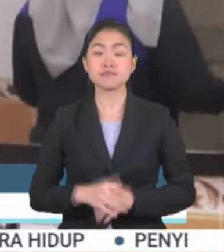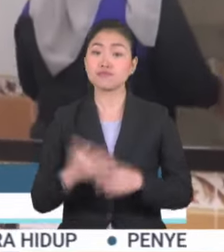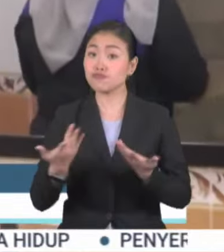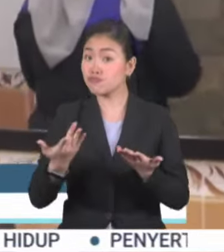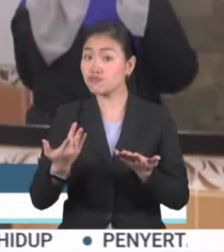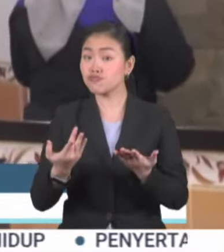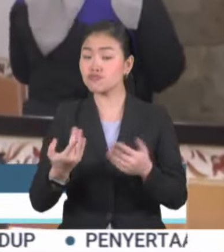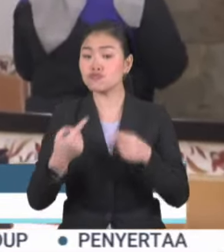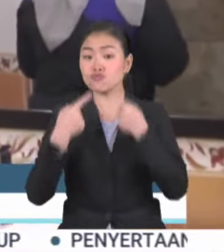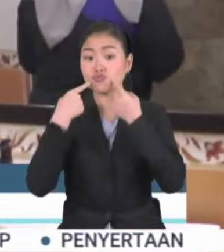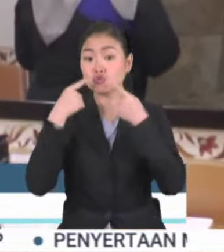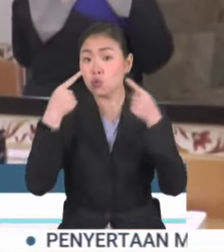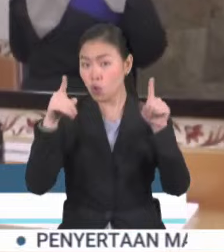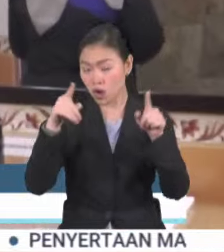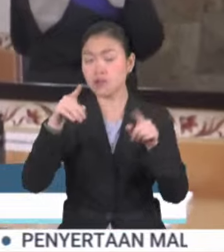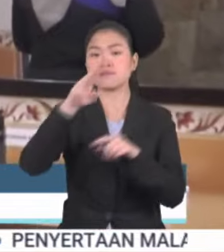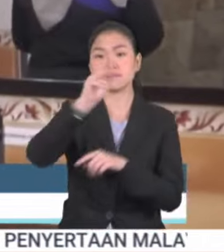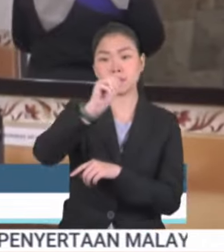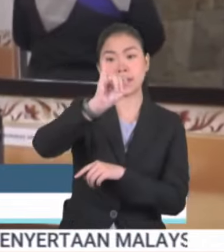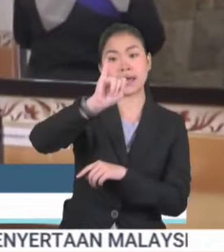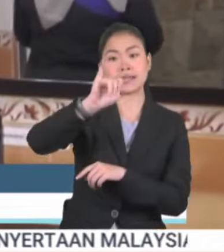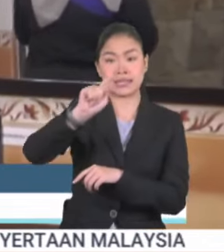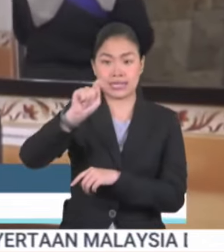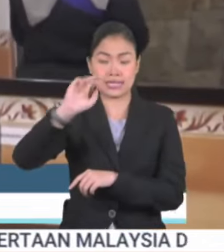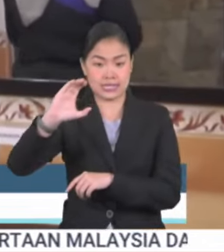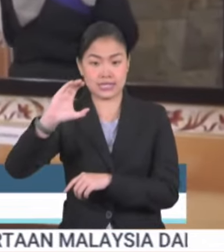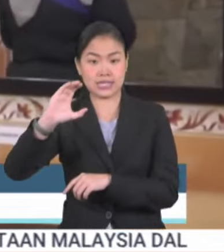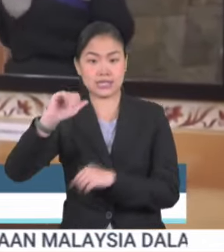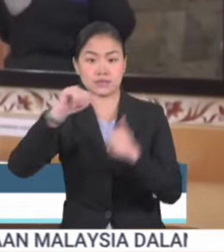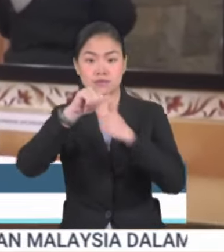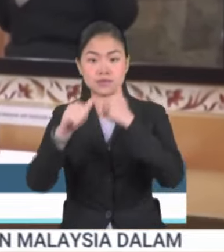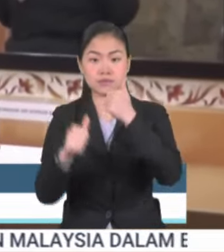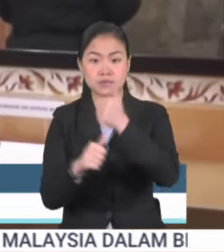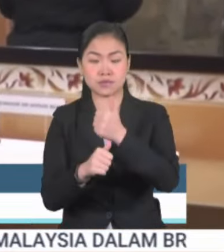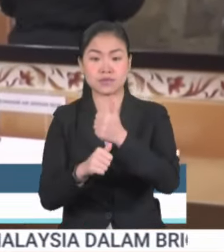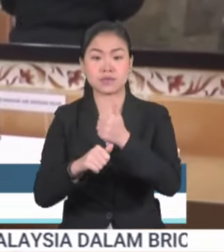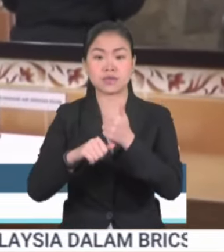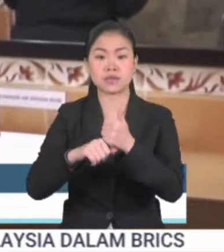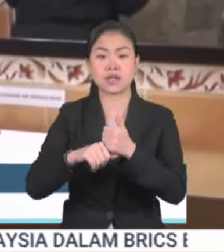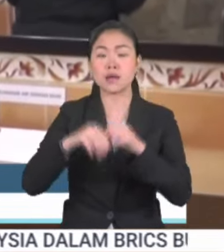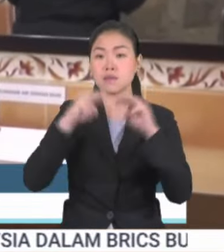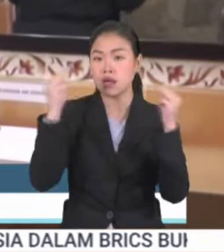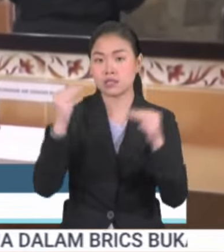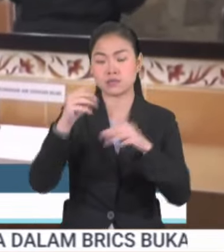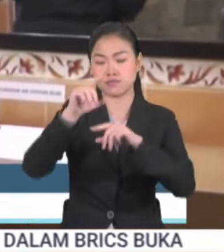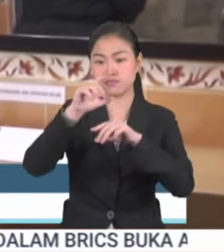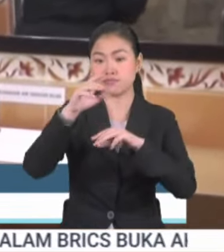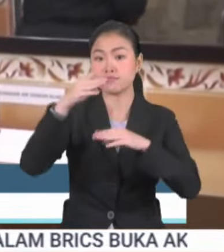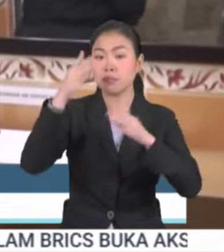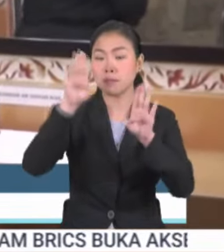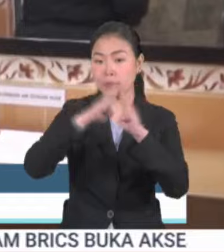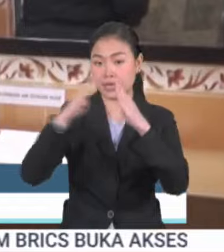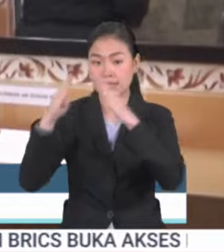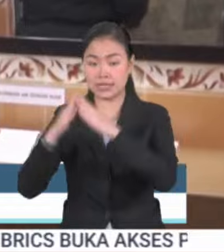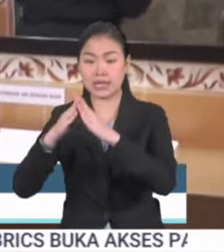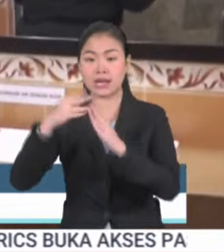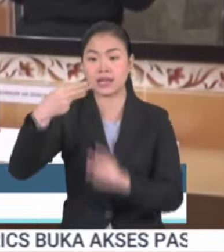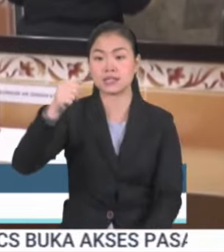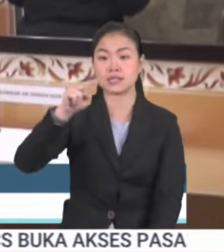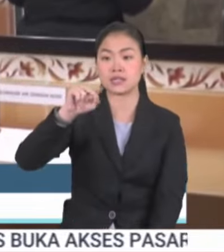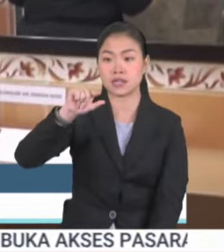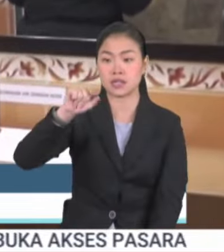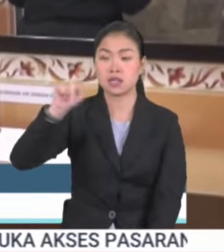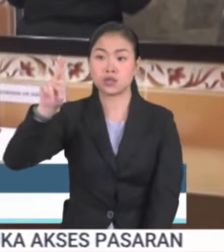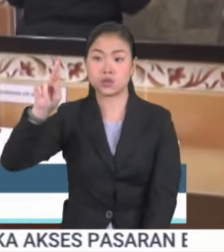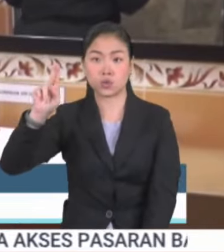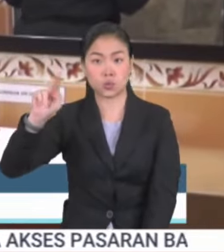Hasilnya, tandas awam MITC di bawah seliaan Majlis Perbandaran Hang Tuah Jaya ini berjaya berada di tangga 5 teratas